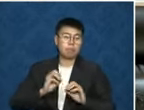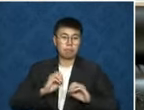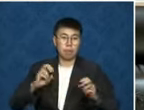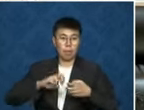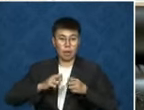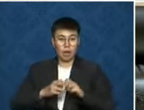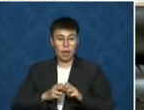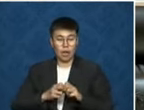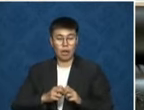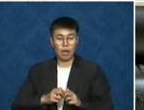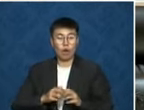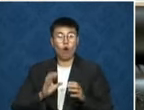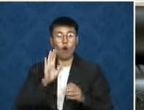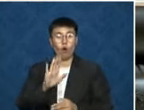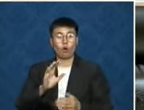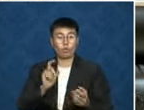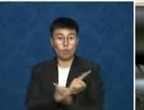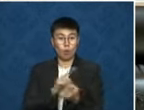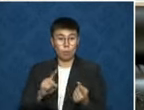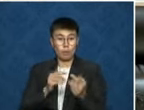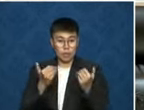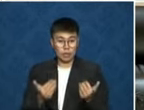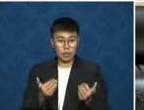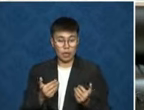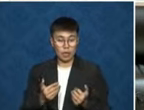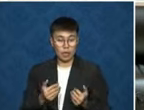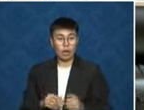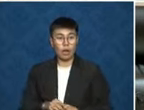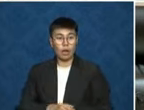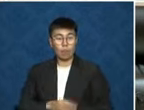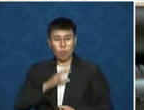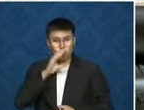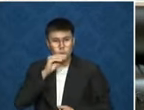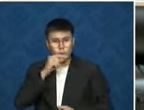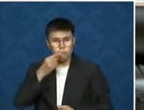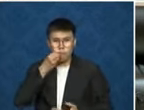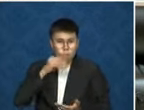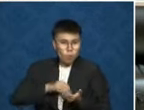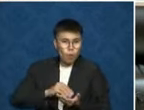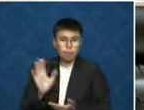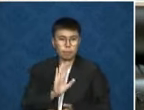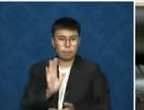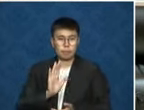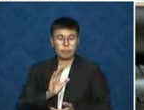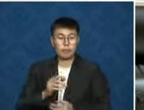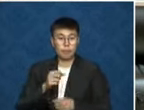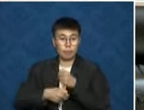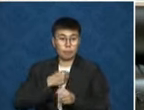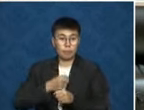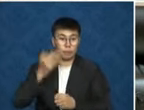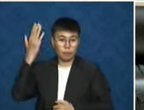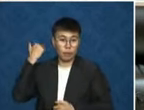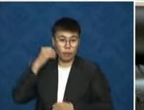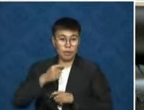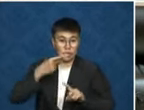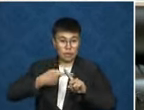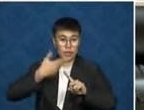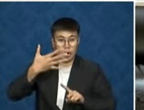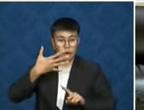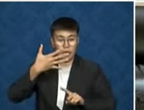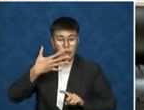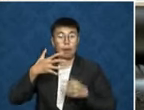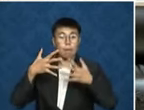หาใหญ่ของสังคมต่อไปกรณีเหล่านี้ไม่ใช่เป็นการกล่าวอ้างเกินจริงนะคะในปีที่แล้วของเดือนพฤษภาคมค่ะส